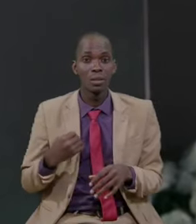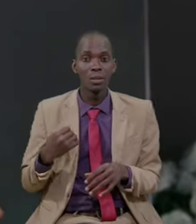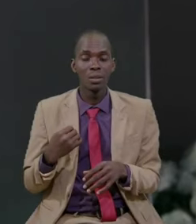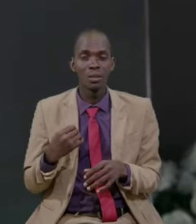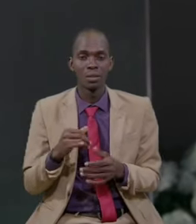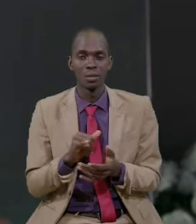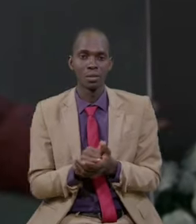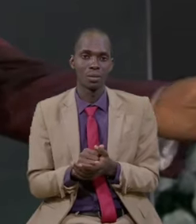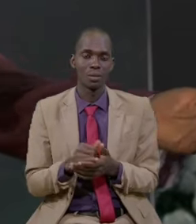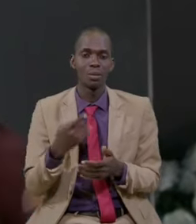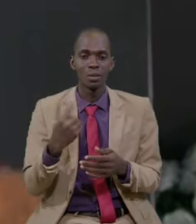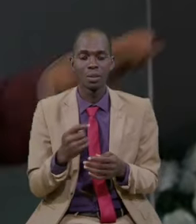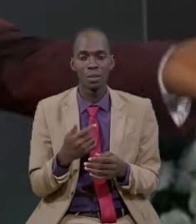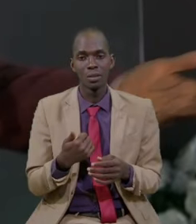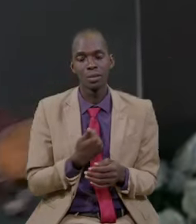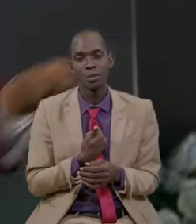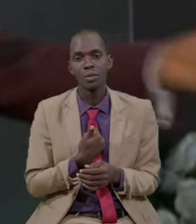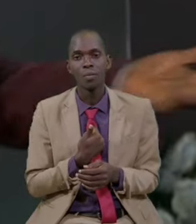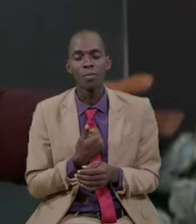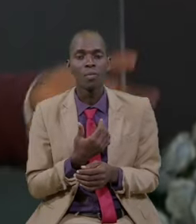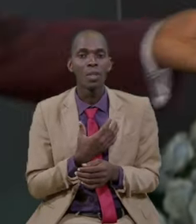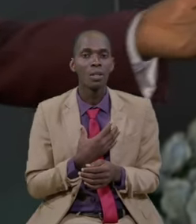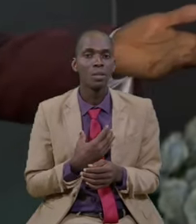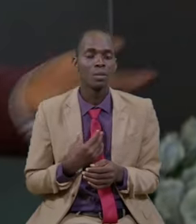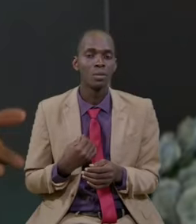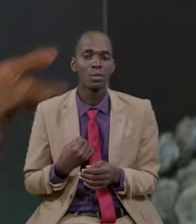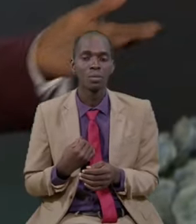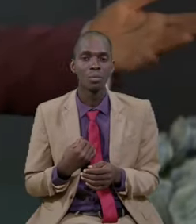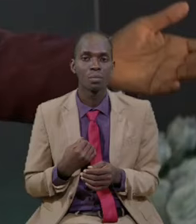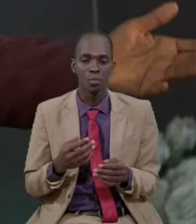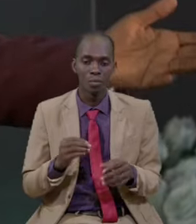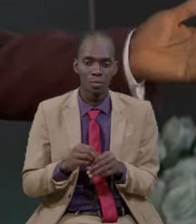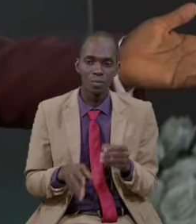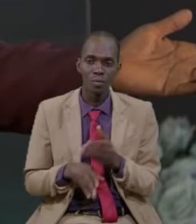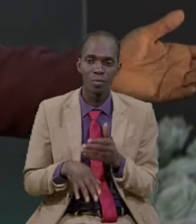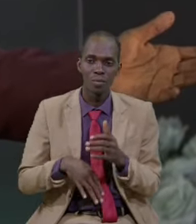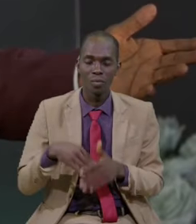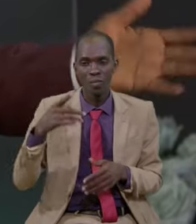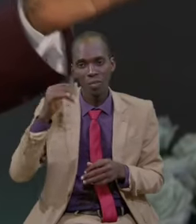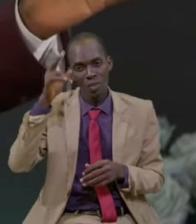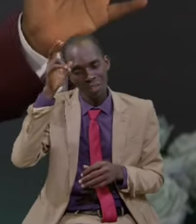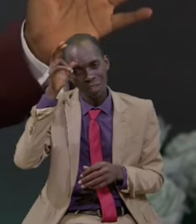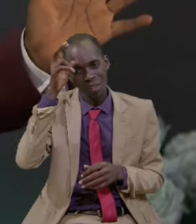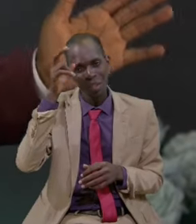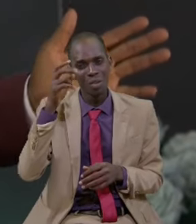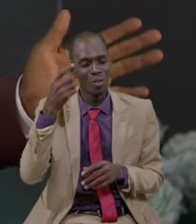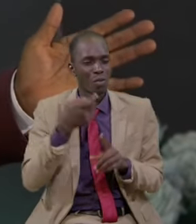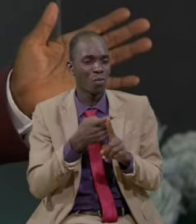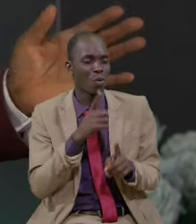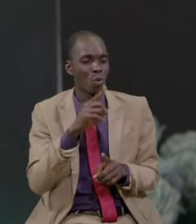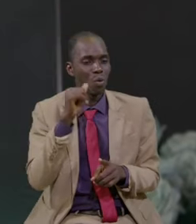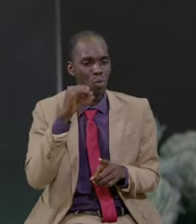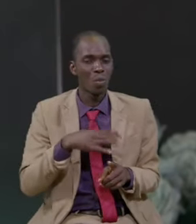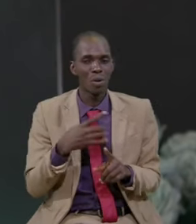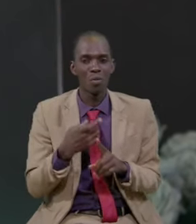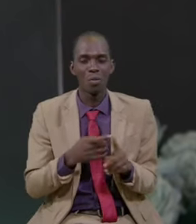pas pour nous détruire, quel est mon gain? Si je chasse un démon, une femme, une madame ou